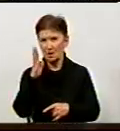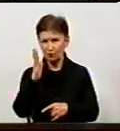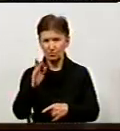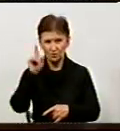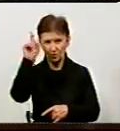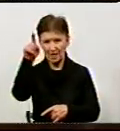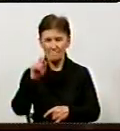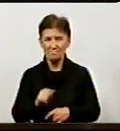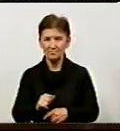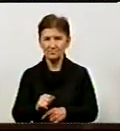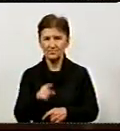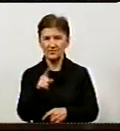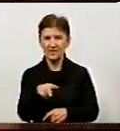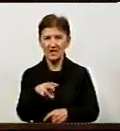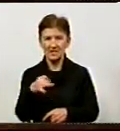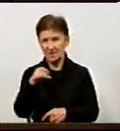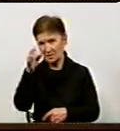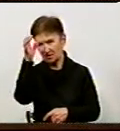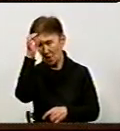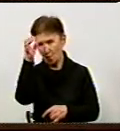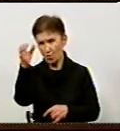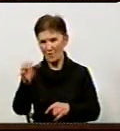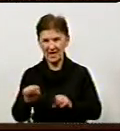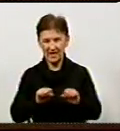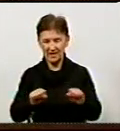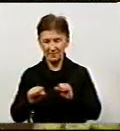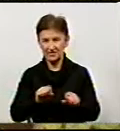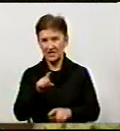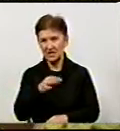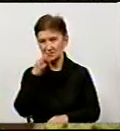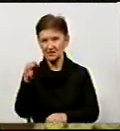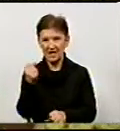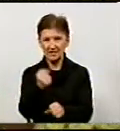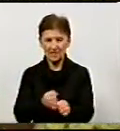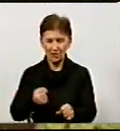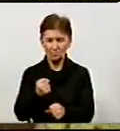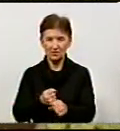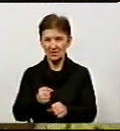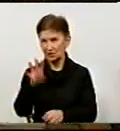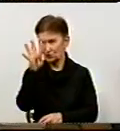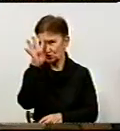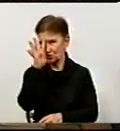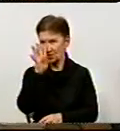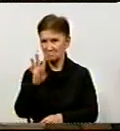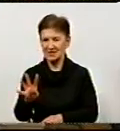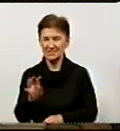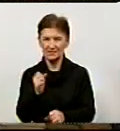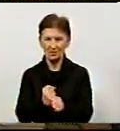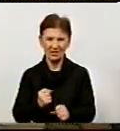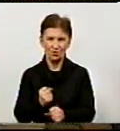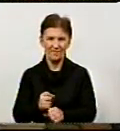орбіті. Це Вадим Левтор, науковий керівник Івана. Каже, над розробкою працювали 4 місяці. Для